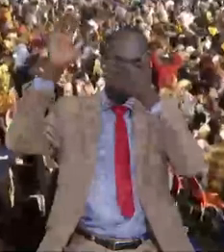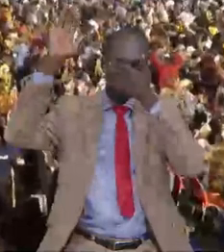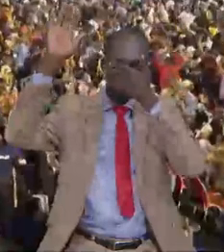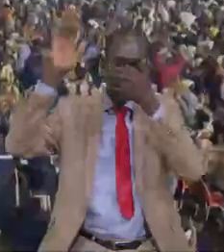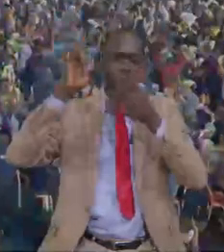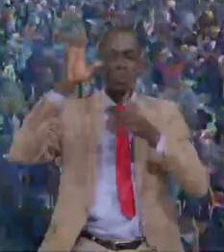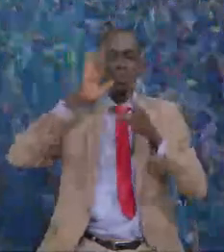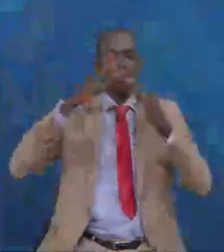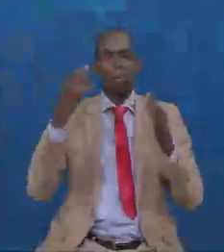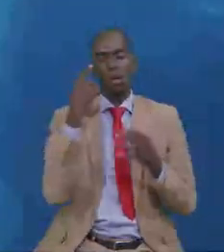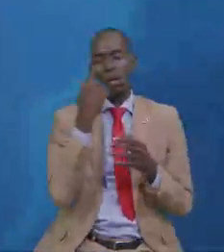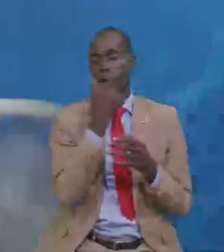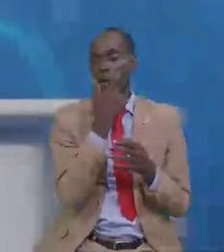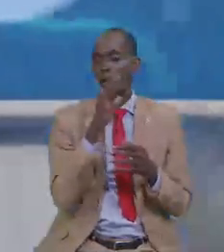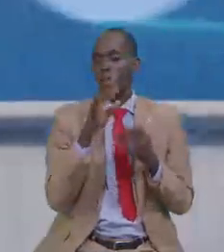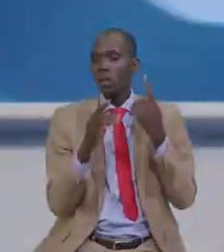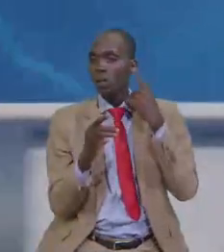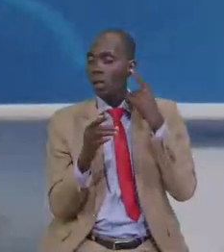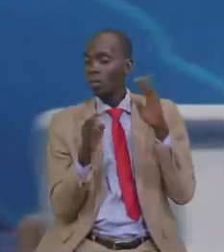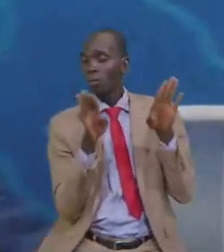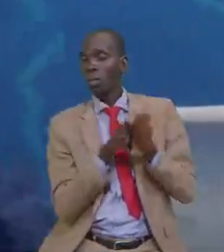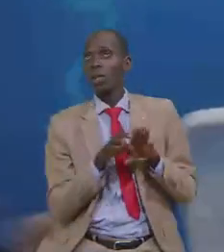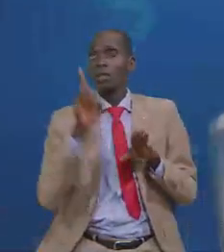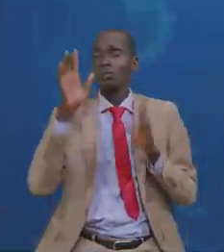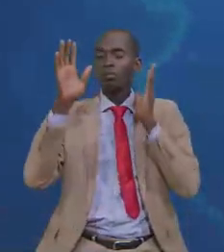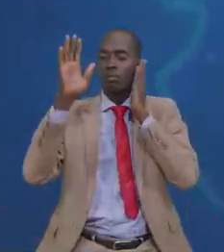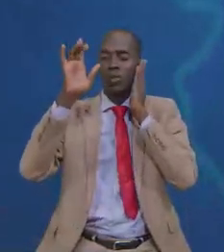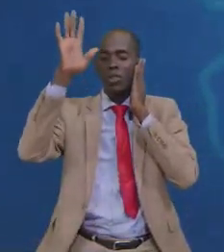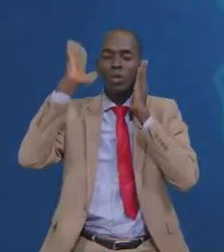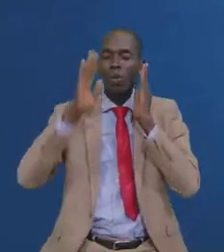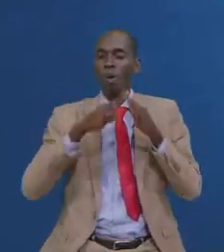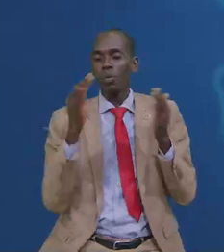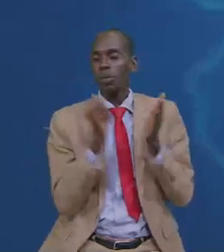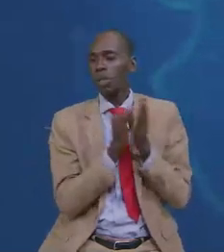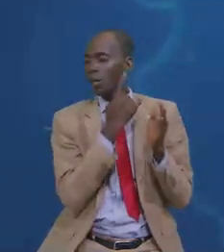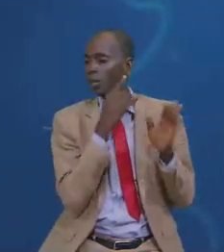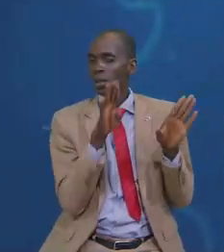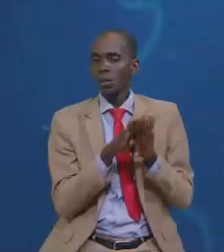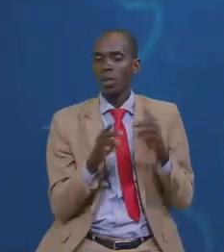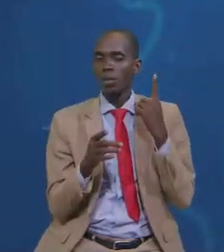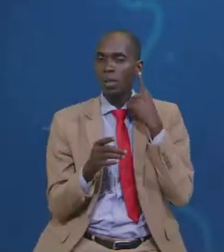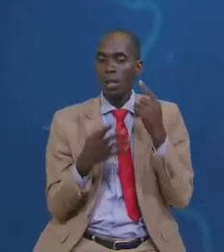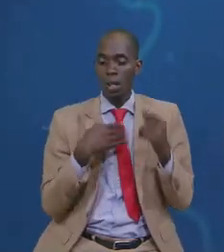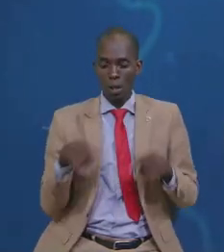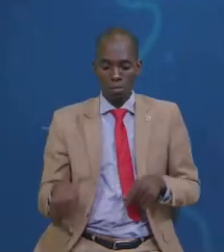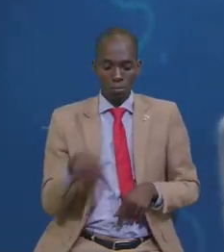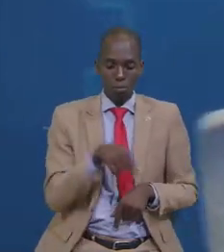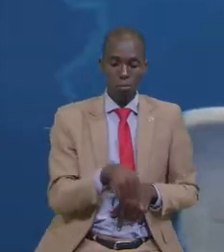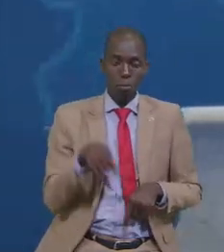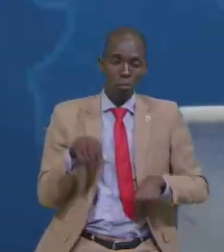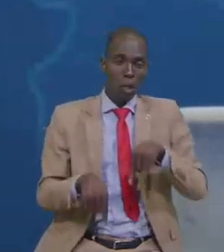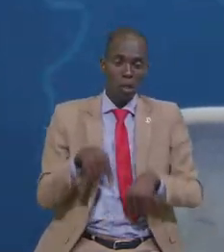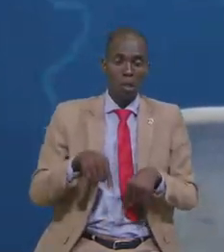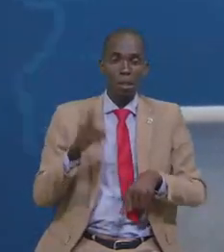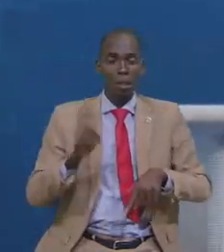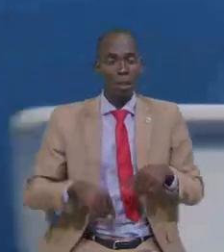aveugle, il va ouvrir les yeux aveugles. Vous êtes sourd, il va ouvrir ses oreilles sourdes. Et